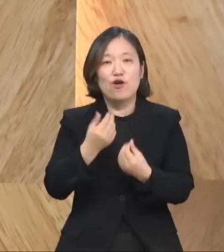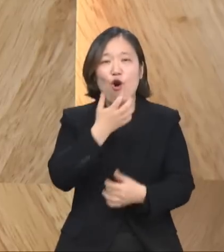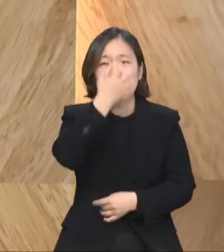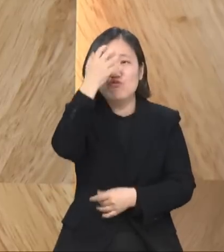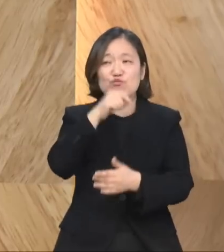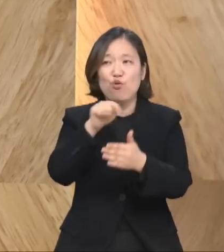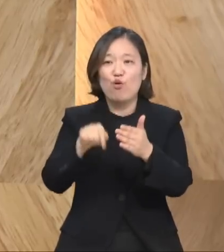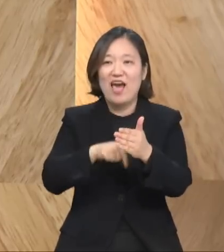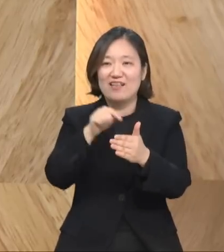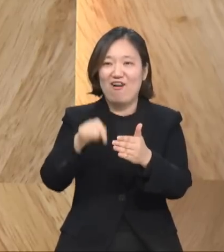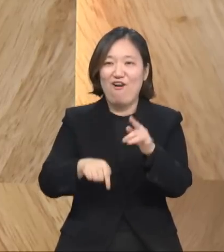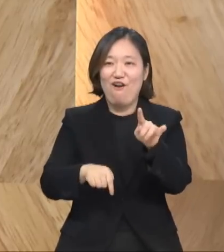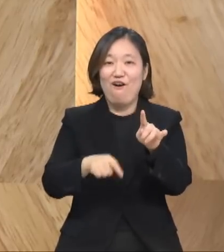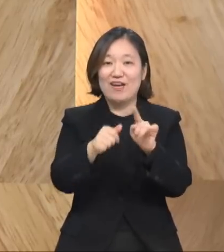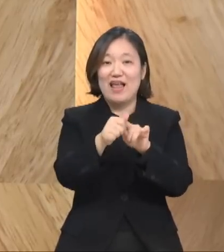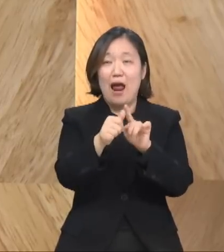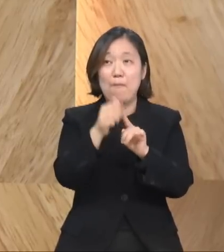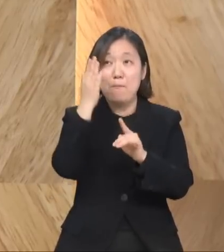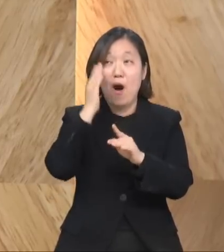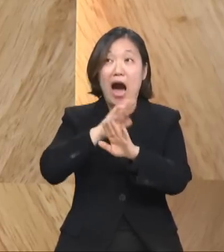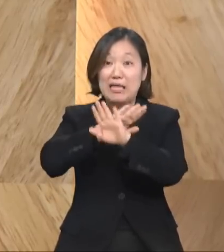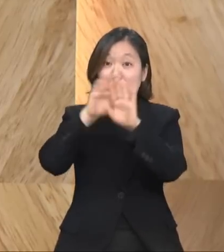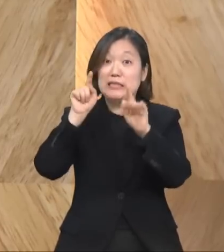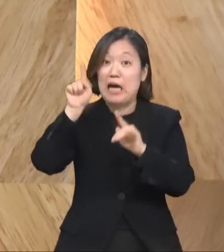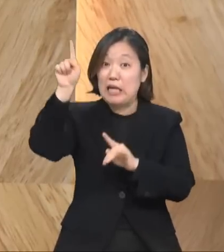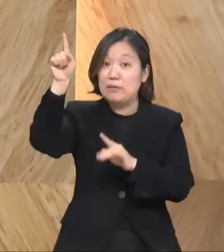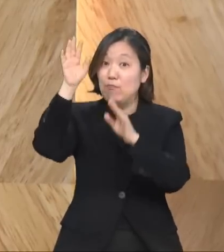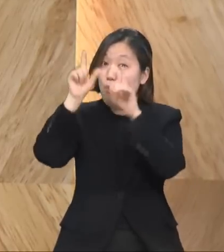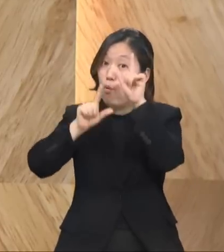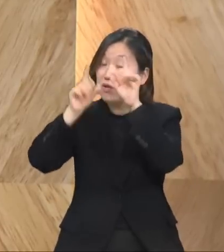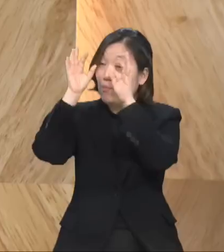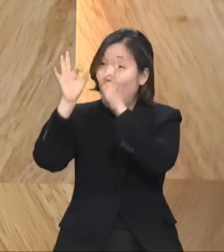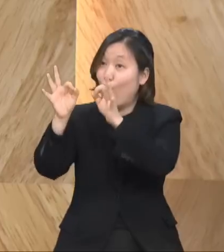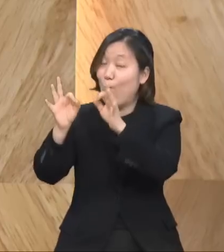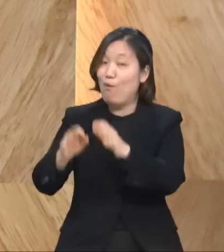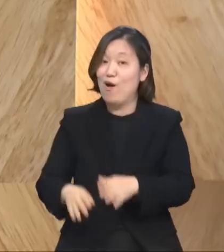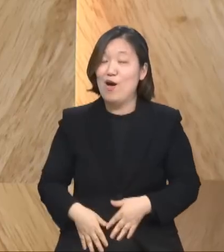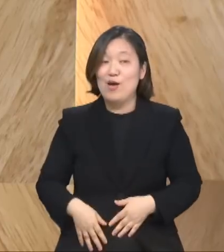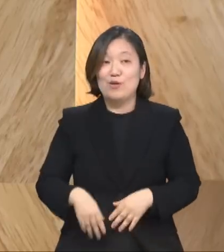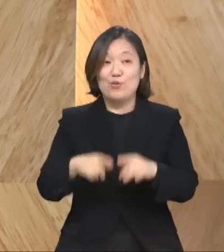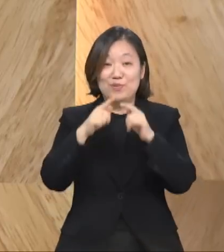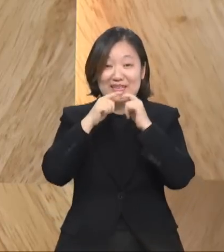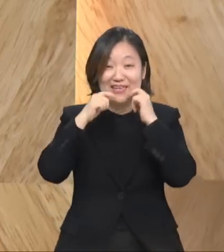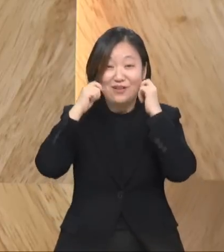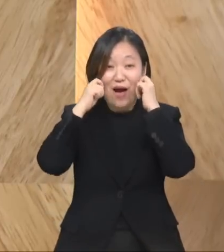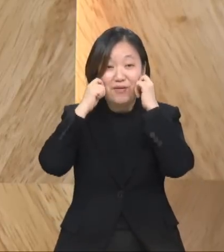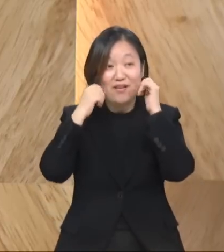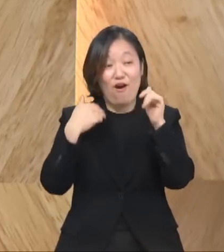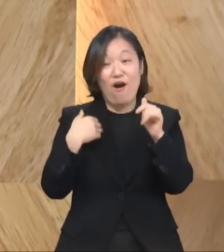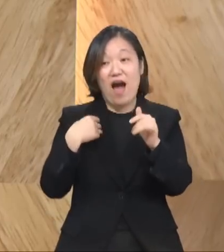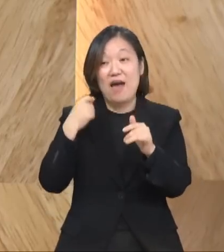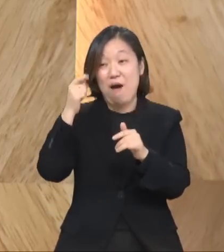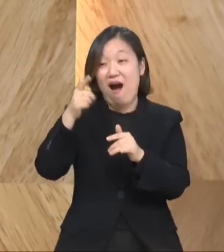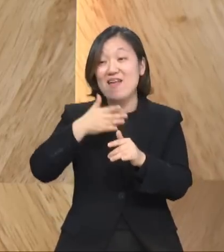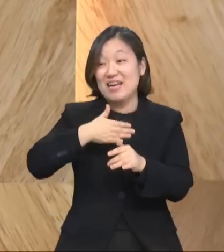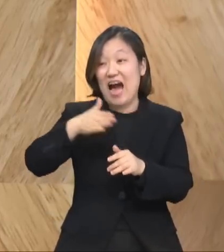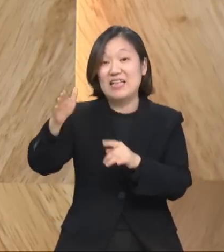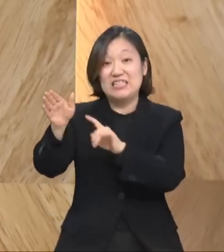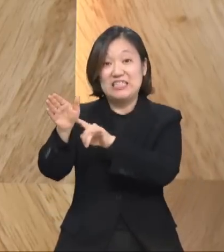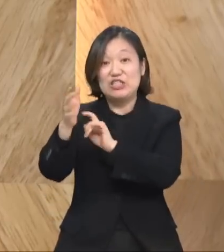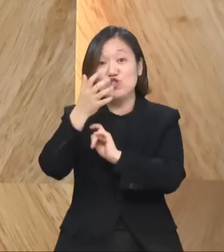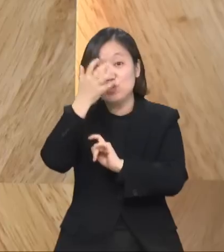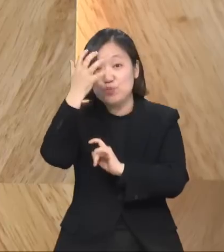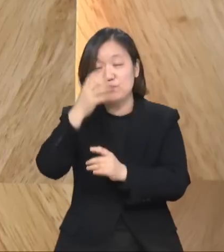이렇게 올라간다든가 환한 미소로 이렇게 인사하면서 멀리 떠나는 꿈을 꾼다던가 뭐 이렇게 부처님께서